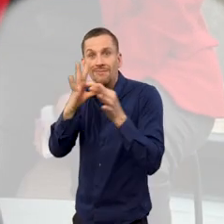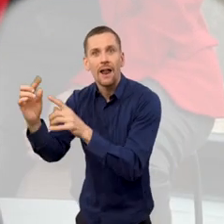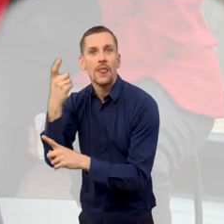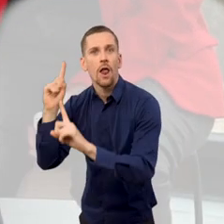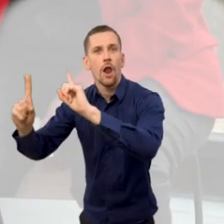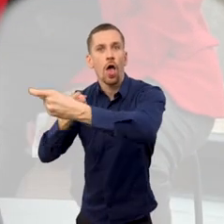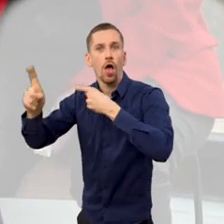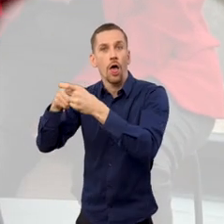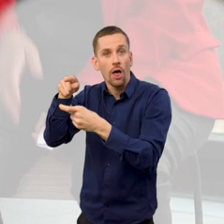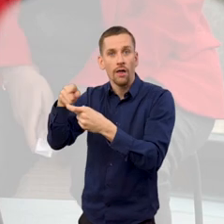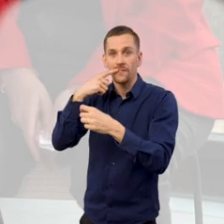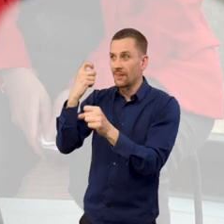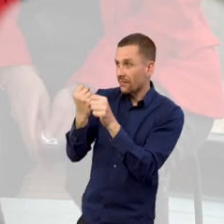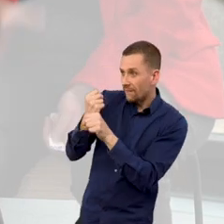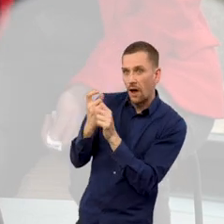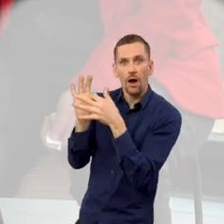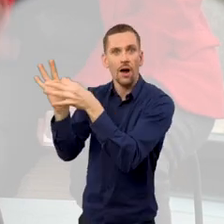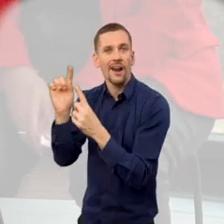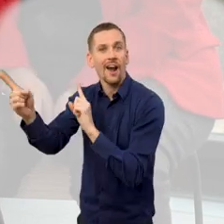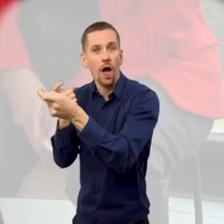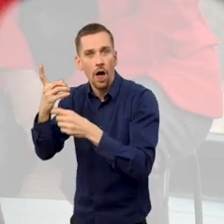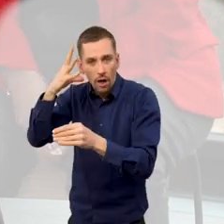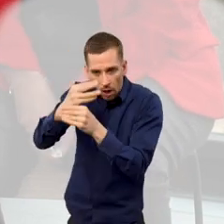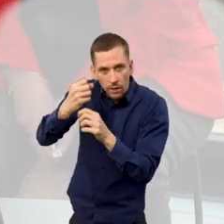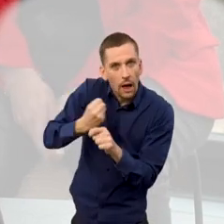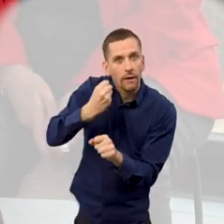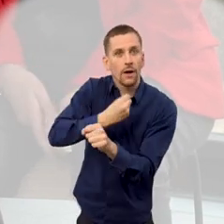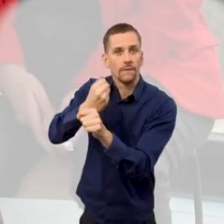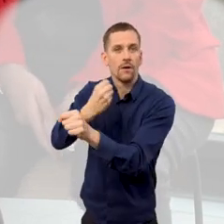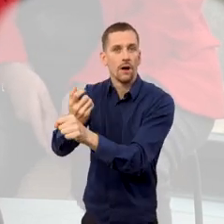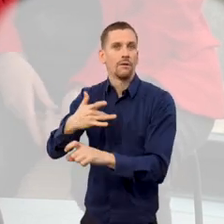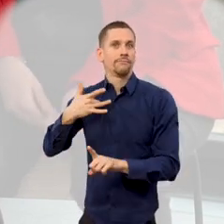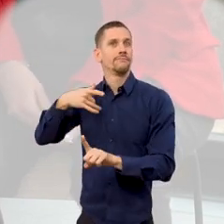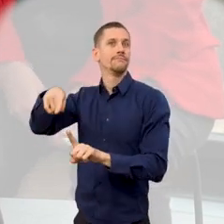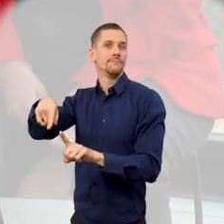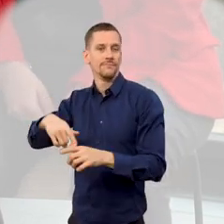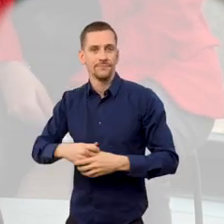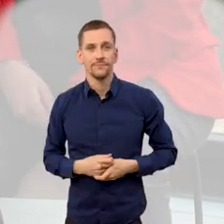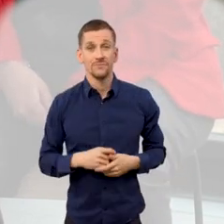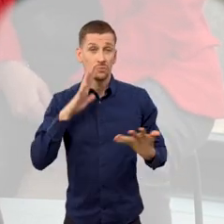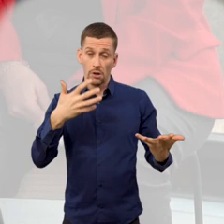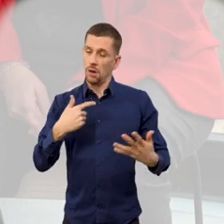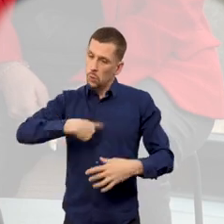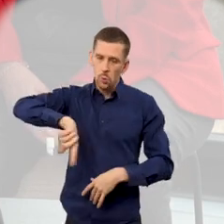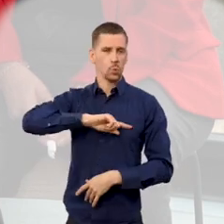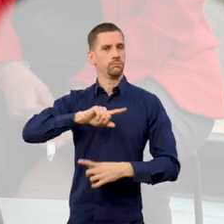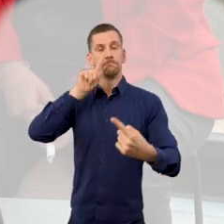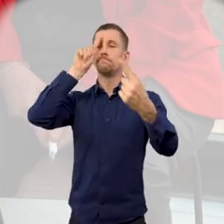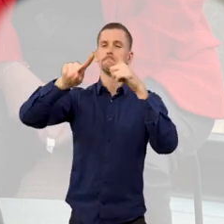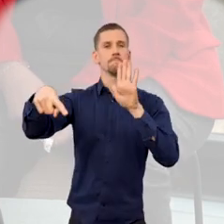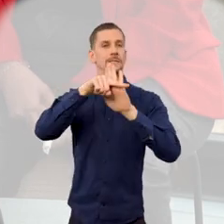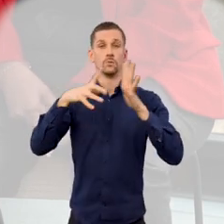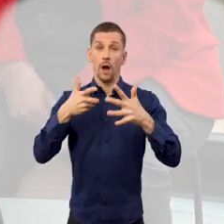clients davantage par rapport à d'autres jeunes, puisque nos élèves travaillent sur des projets clients. Donc, on s'adapte, en fait, au